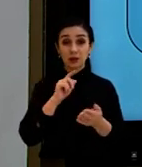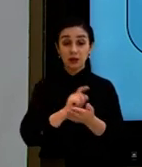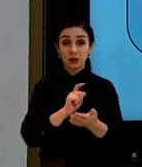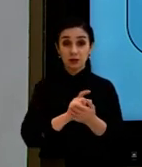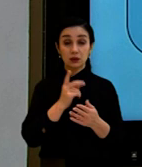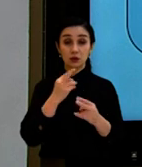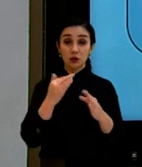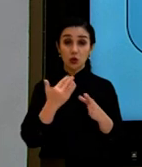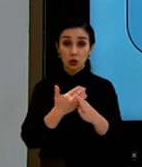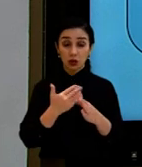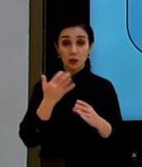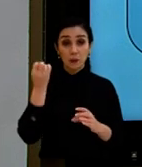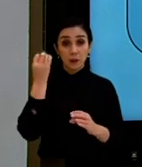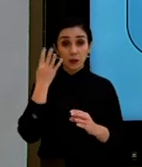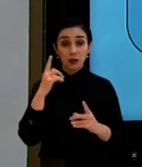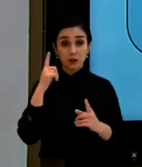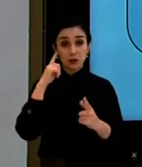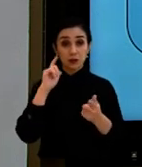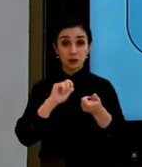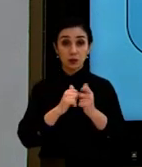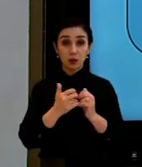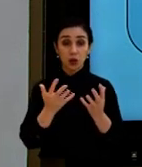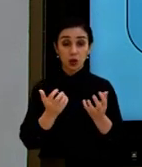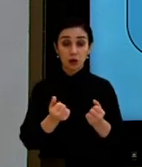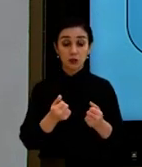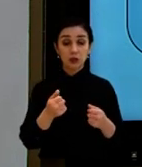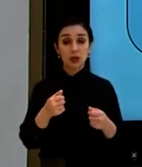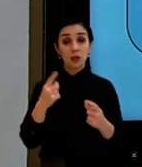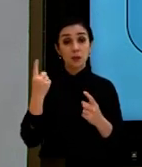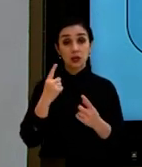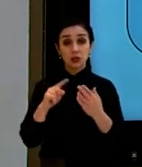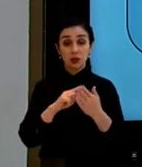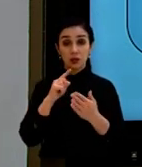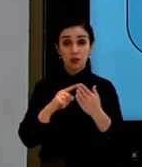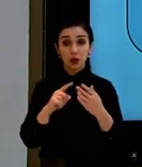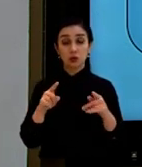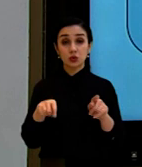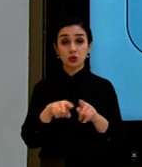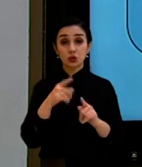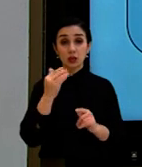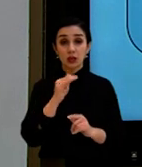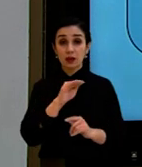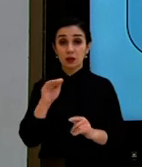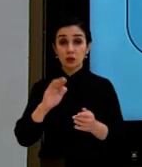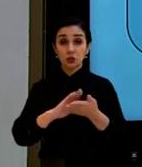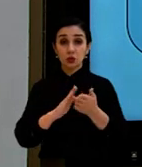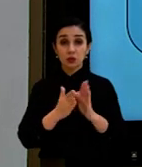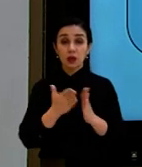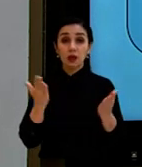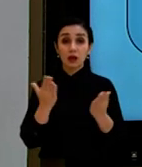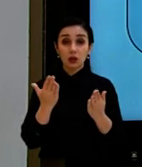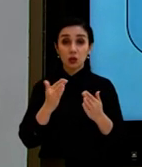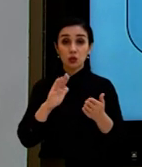yordamida bilimimizni mustahkamlab olamiz. Birinchi savolimiz quyidagicha: rasmiy uslub deb qanday